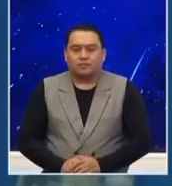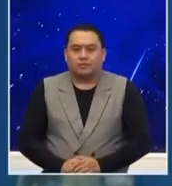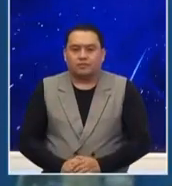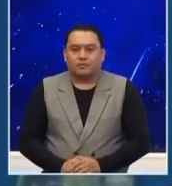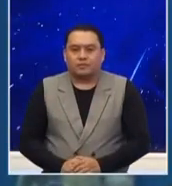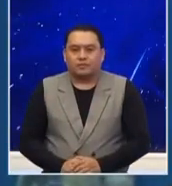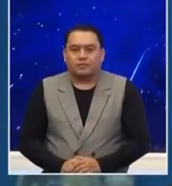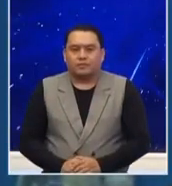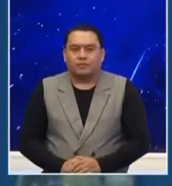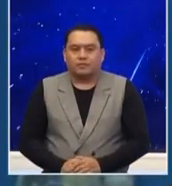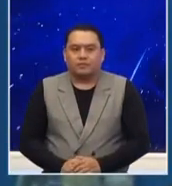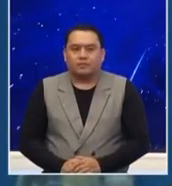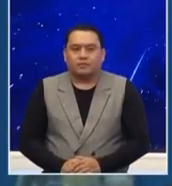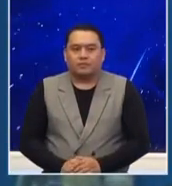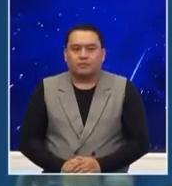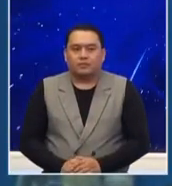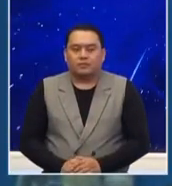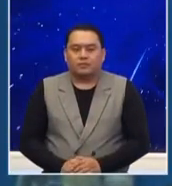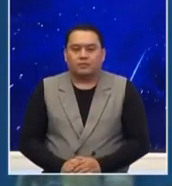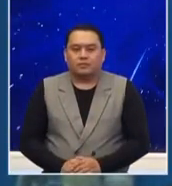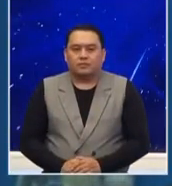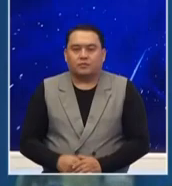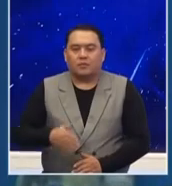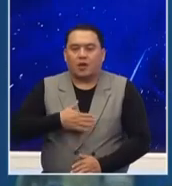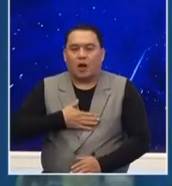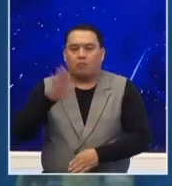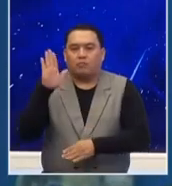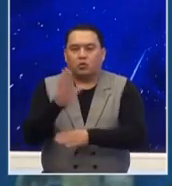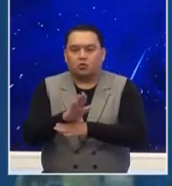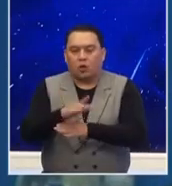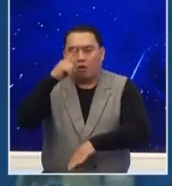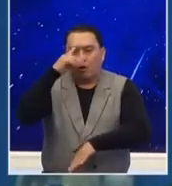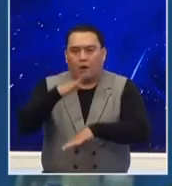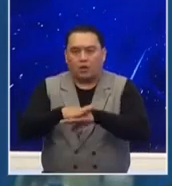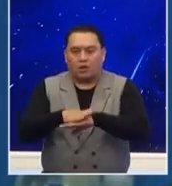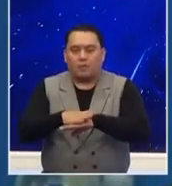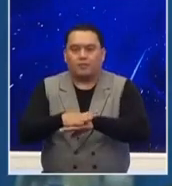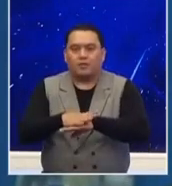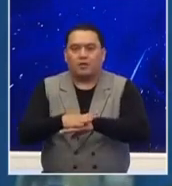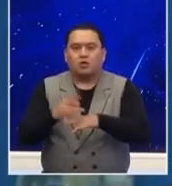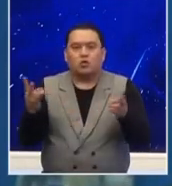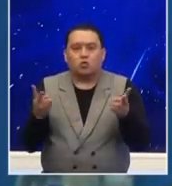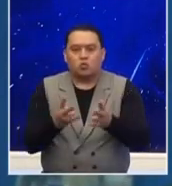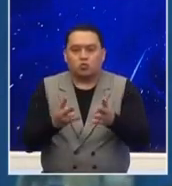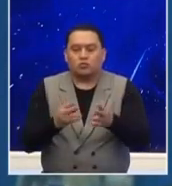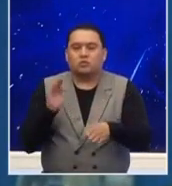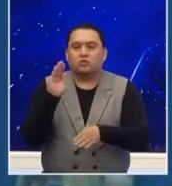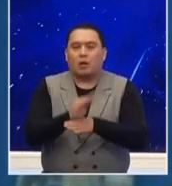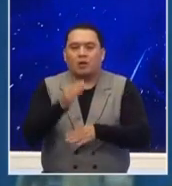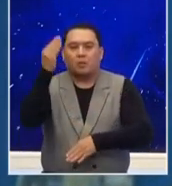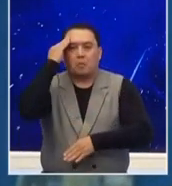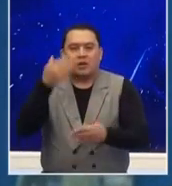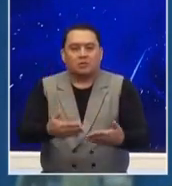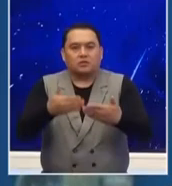обращаюсь к правительству. Каким поручением необходимо разработать какие-то дополнительные